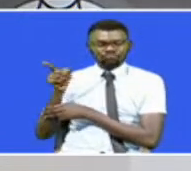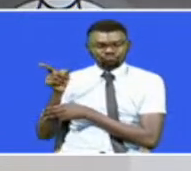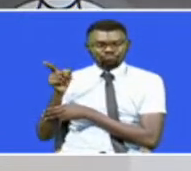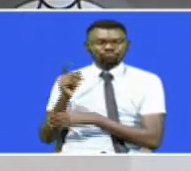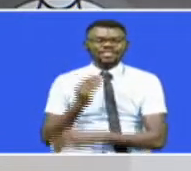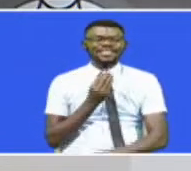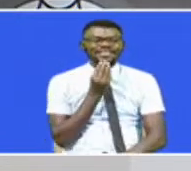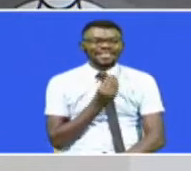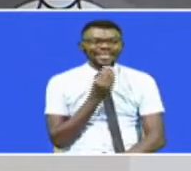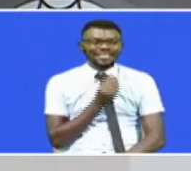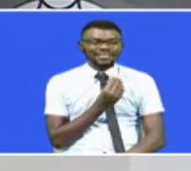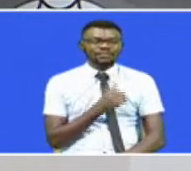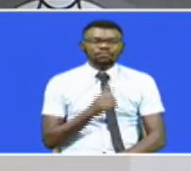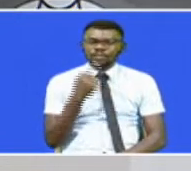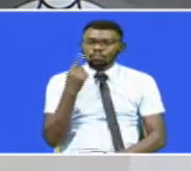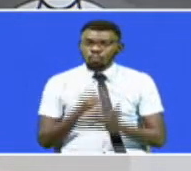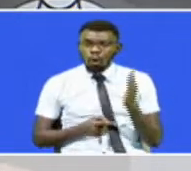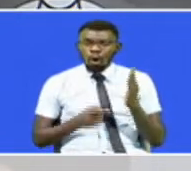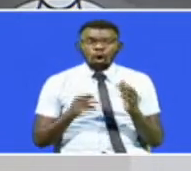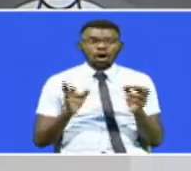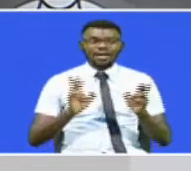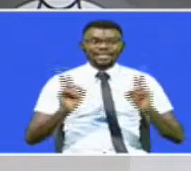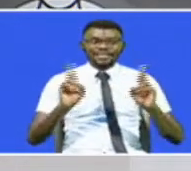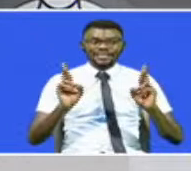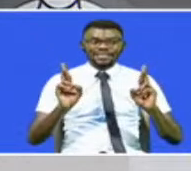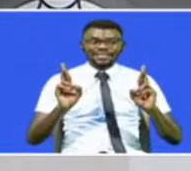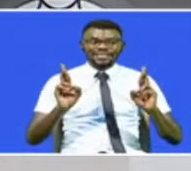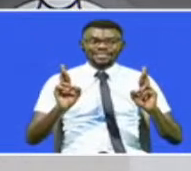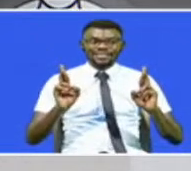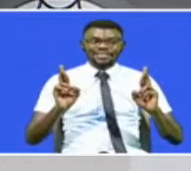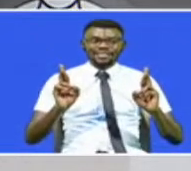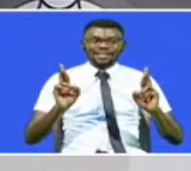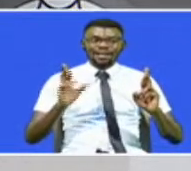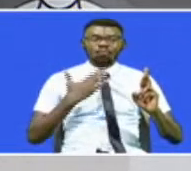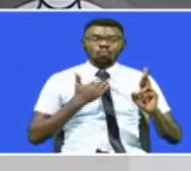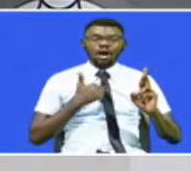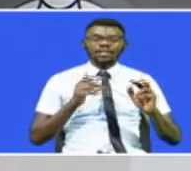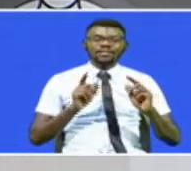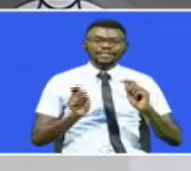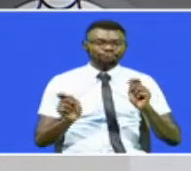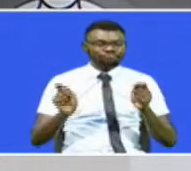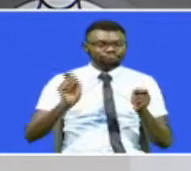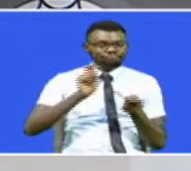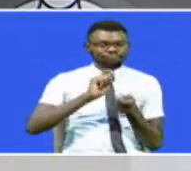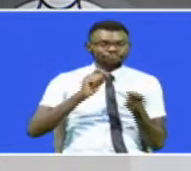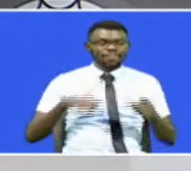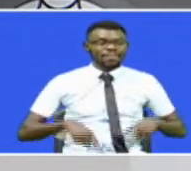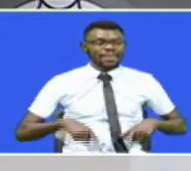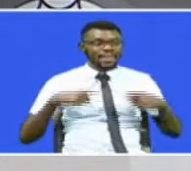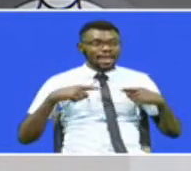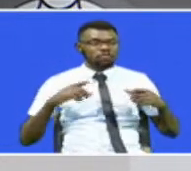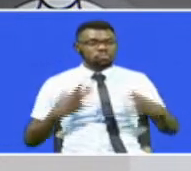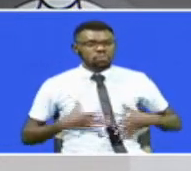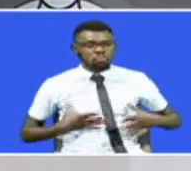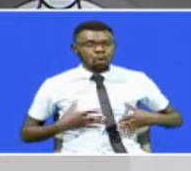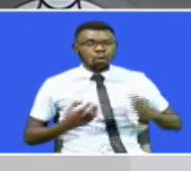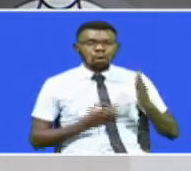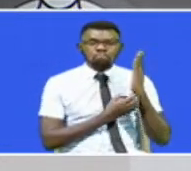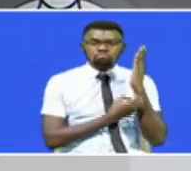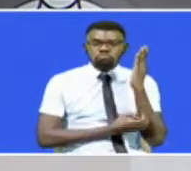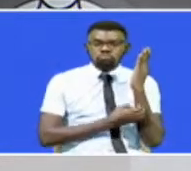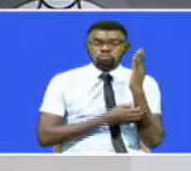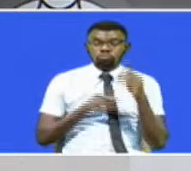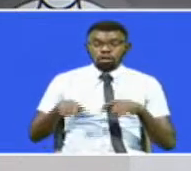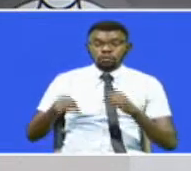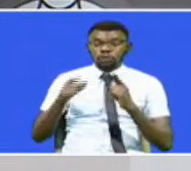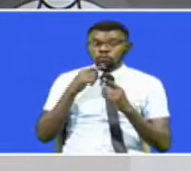Johnson Sakaja amesema yuko tayari kuhakikisha kuwa amebadilisha hali ya maisha ya wananchi wa Lalahoi na kuwa yeye